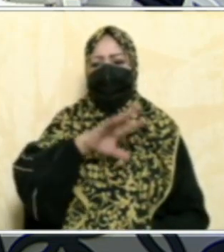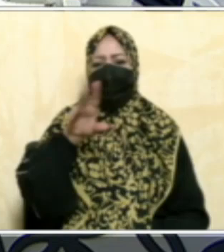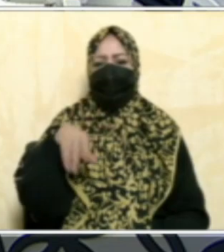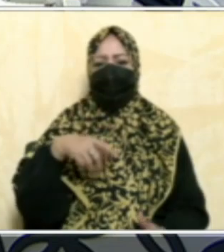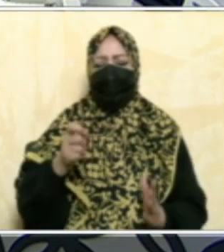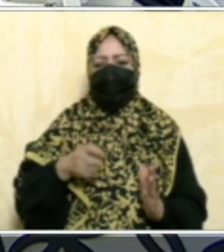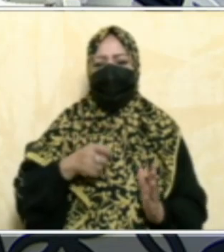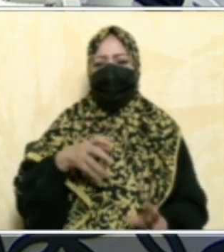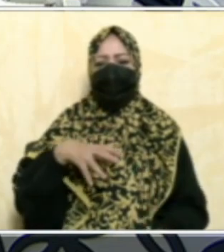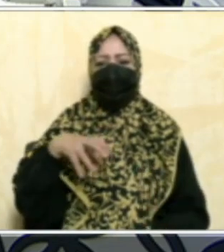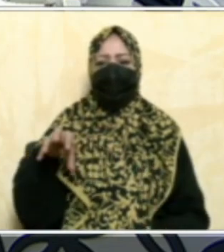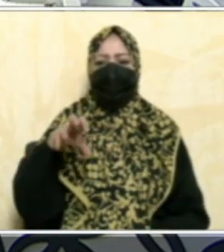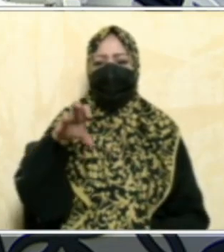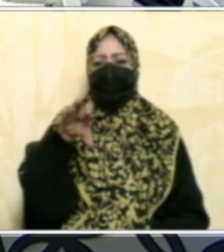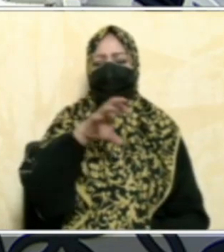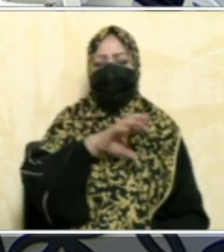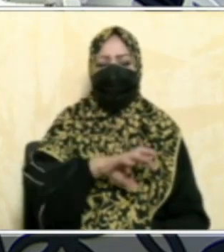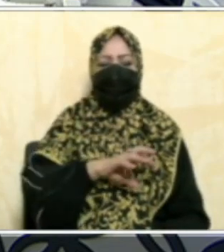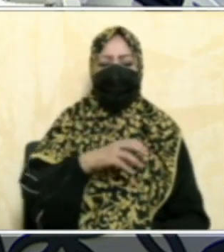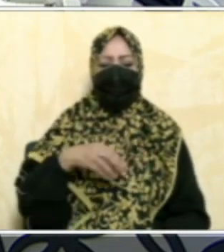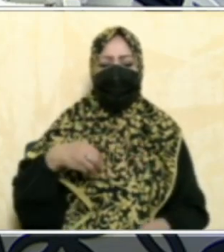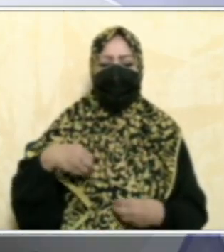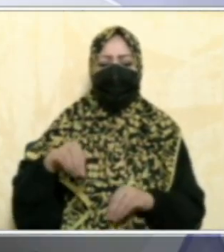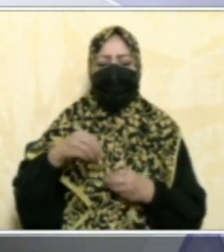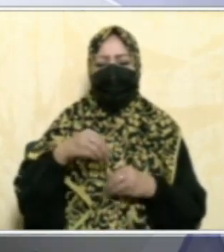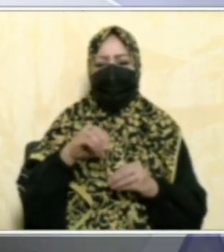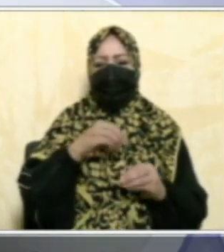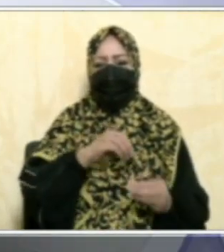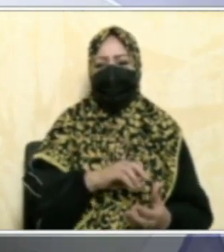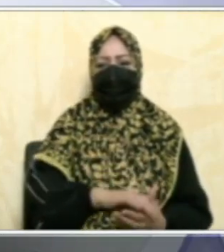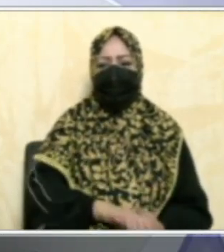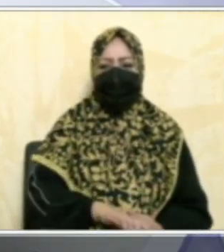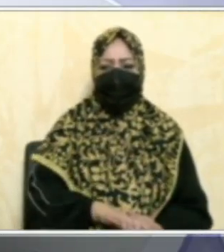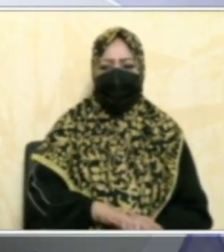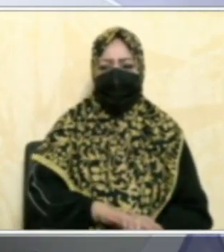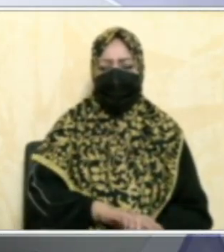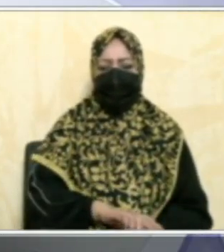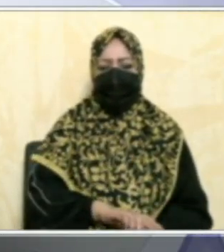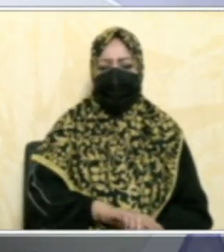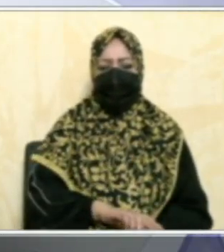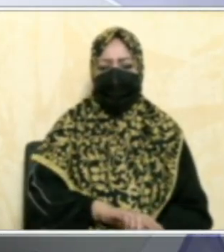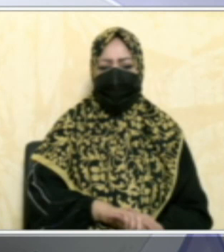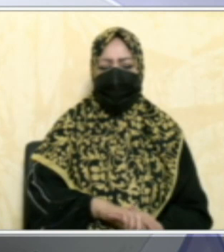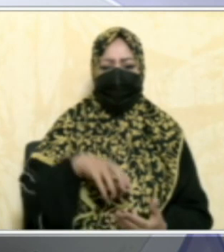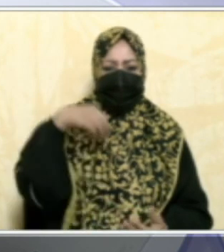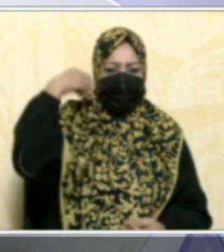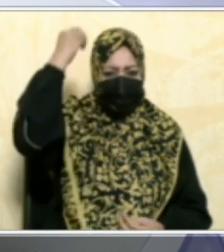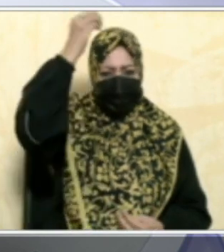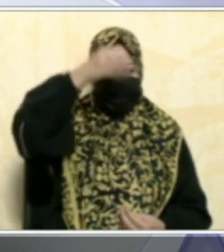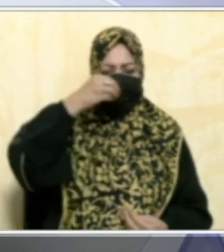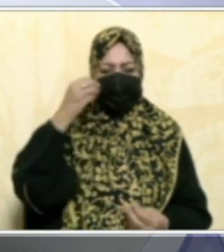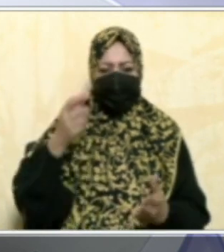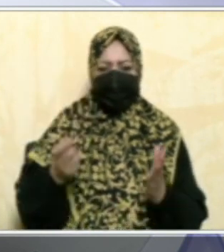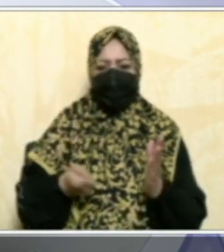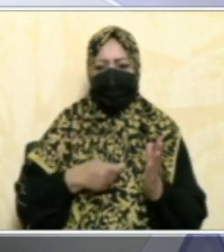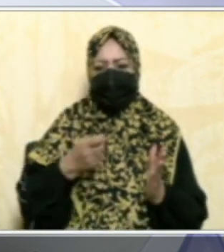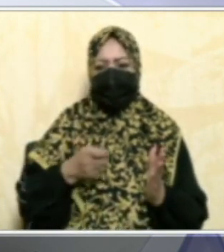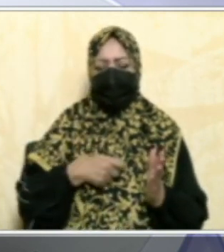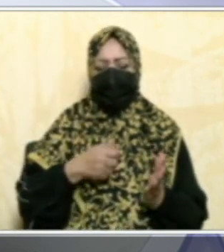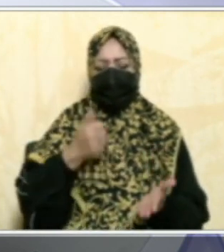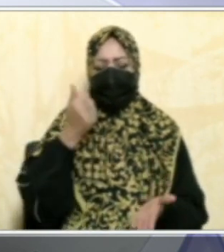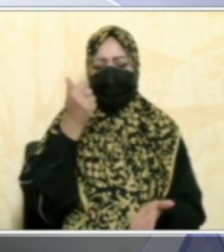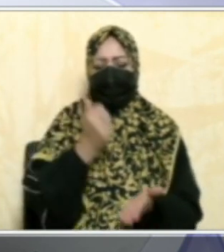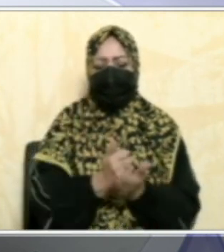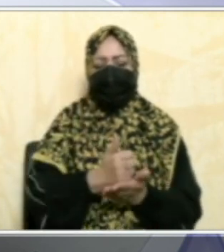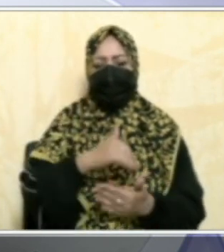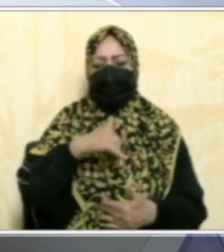كاتبينها في كاتب عموم. ومصدقين عليها في المحكمه. نعم. وهذه من